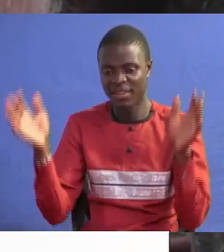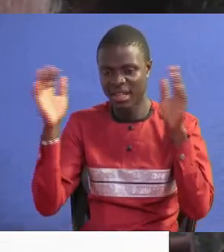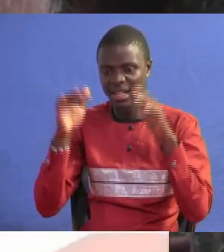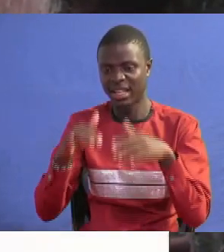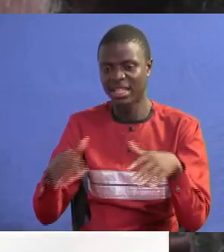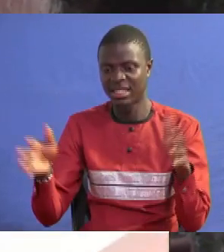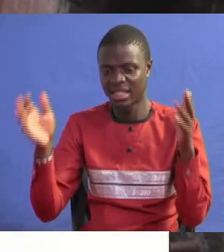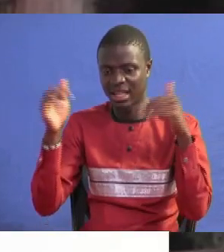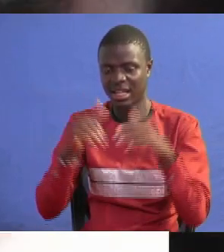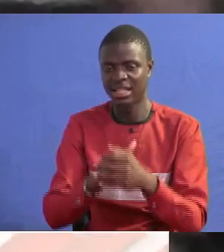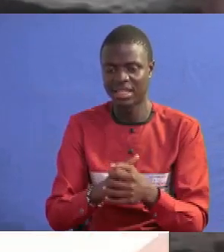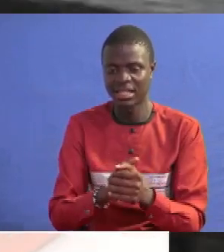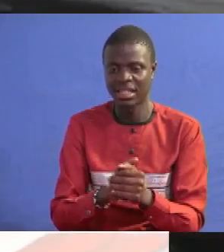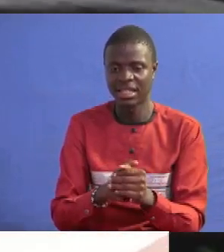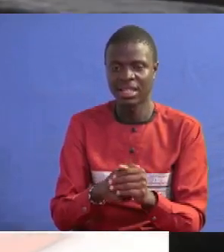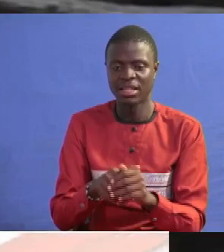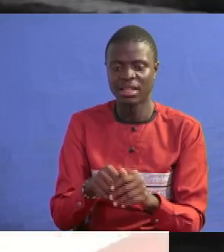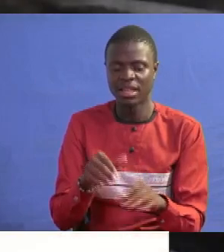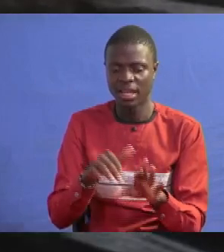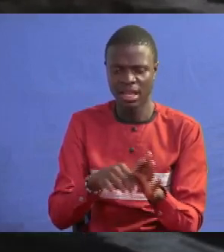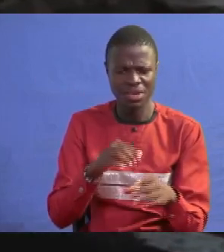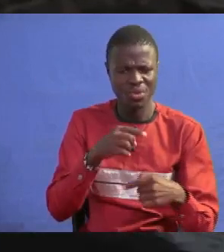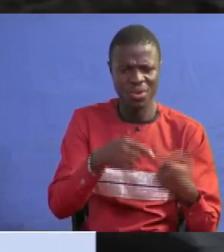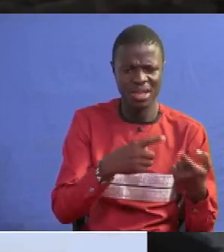aina ya tuktuk ya ume